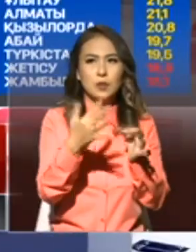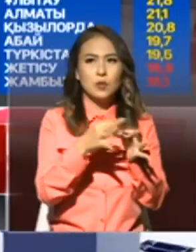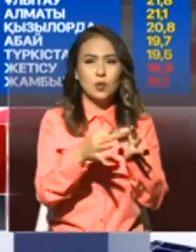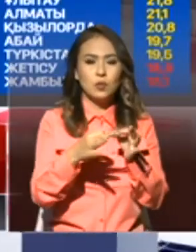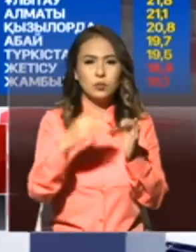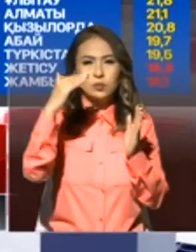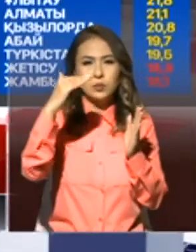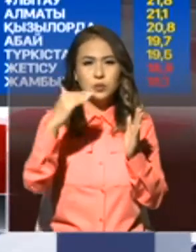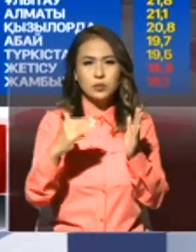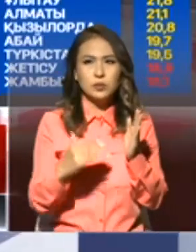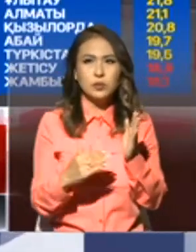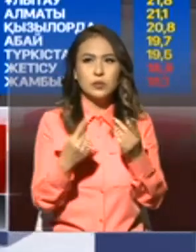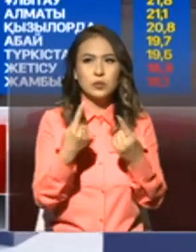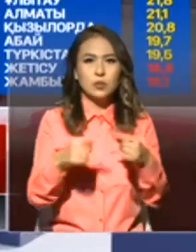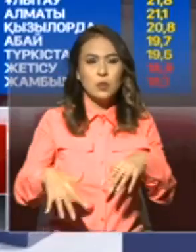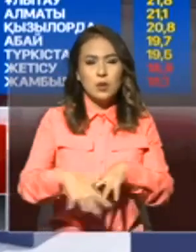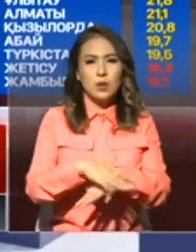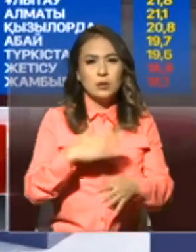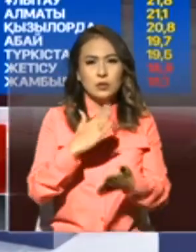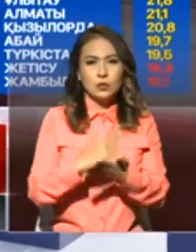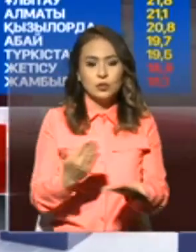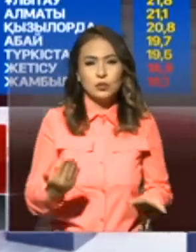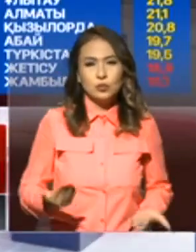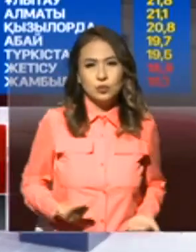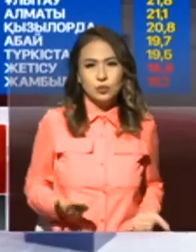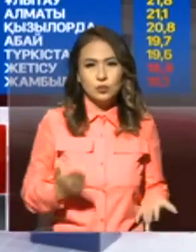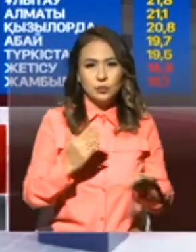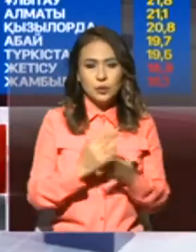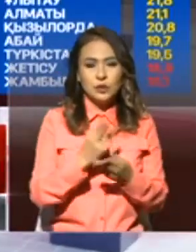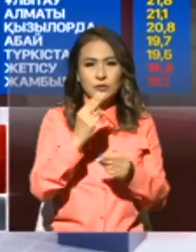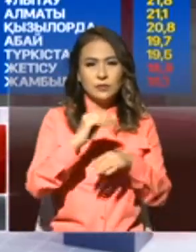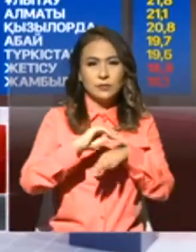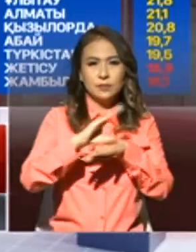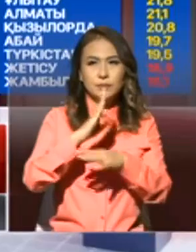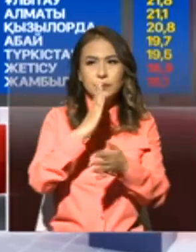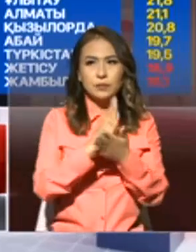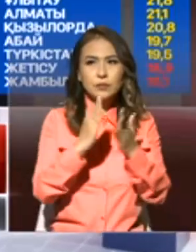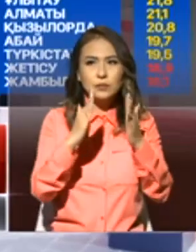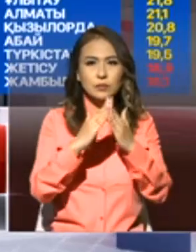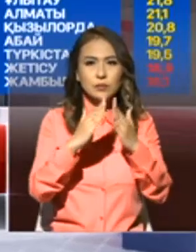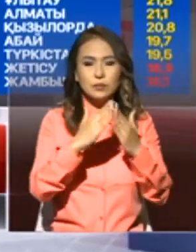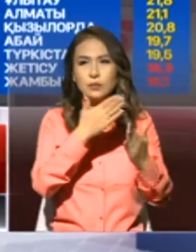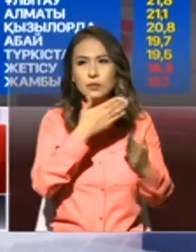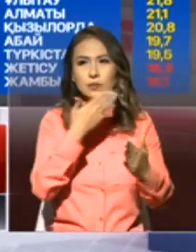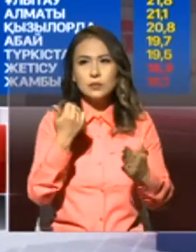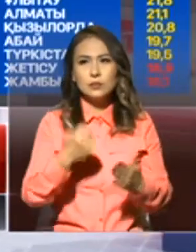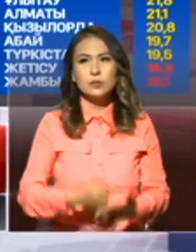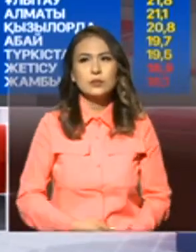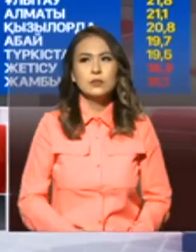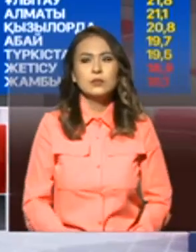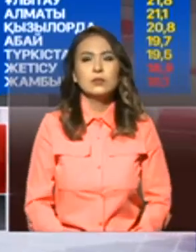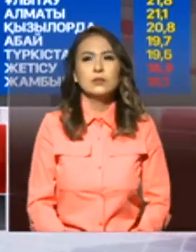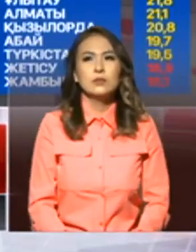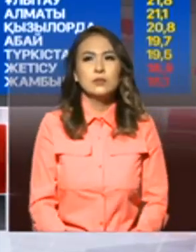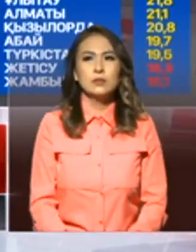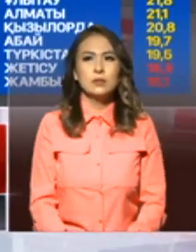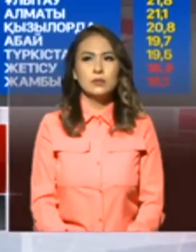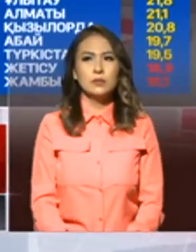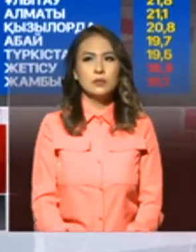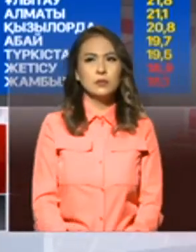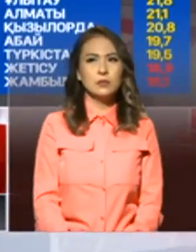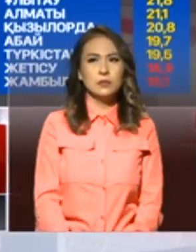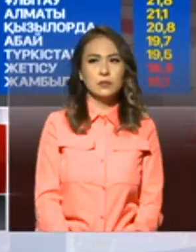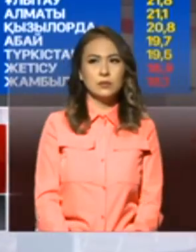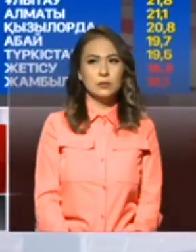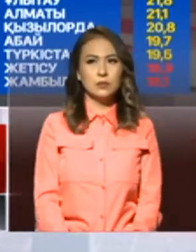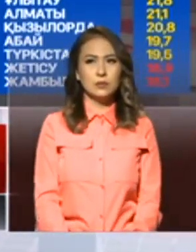Одан басқа өңірлерде де халық бар, өмір сүріп жатыр, жинаған ақшасы бар. Мәселе үй жоқ болып тұр ғой, үй жоқ. Жоқ, бұл жерде былай ғой. Жаңадан салынған